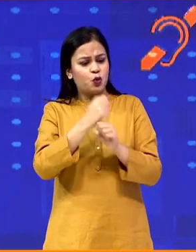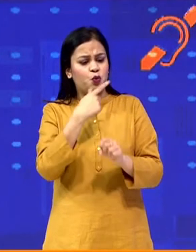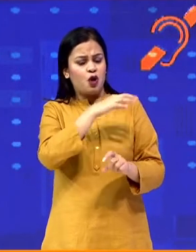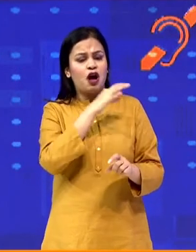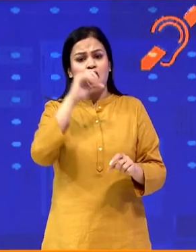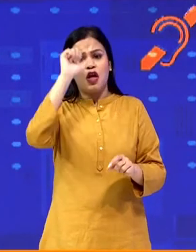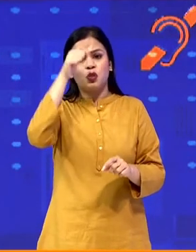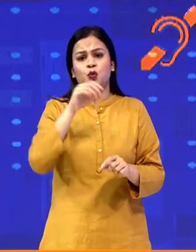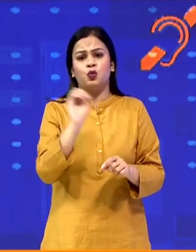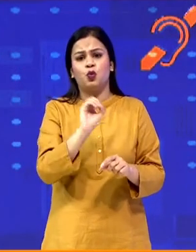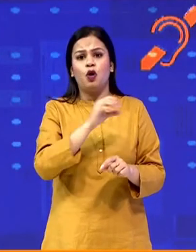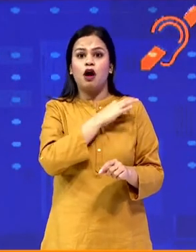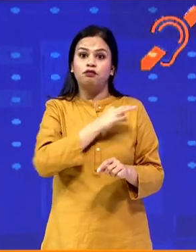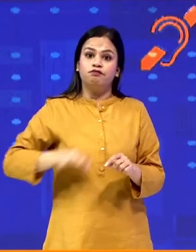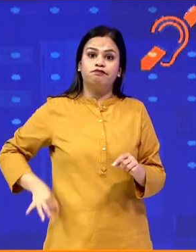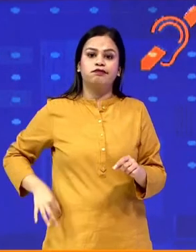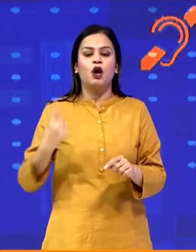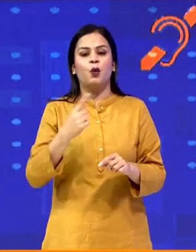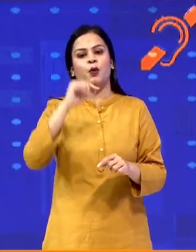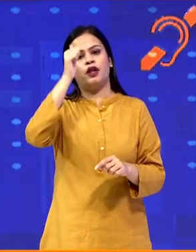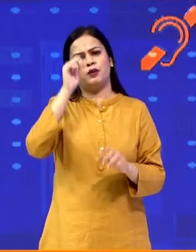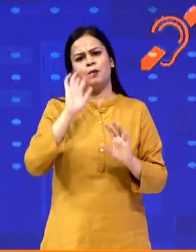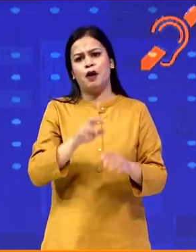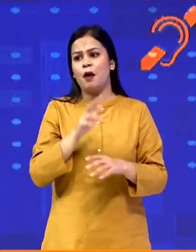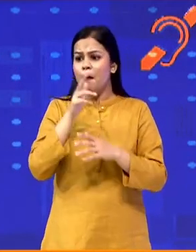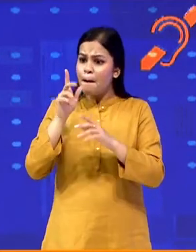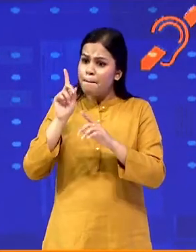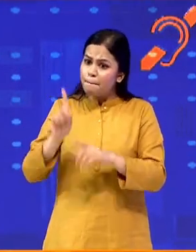प्रो मोदी हम हैं वो नहीं है